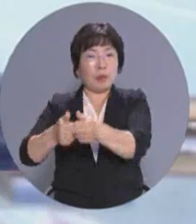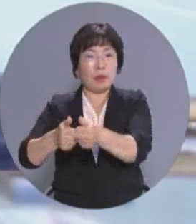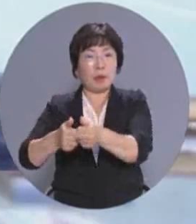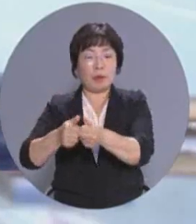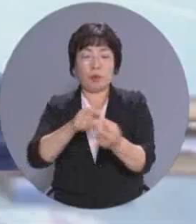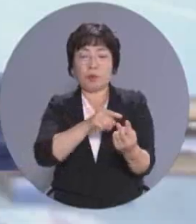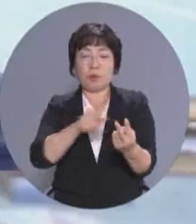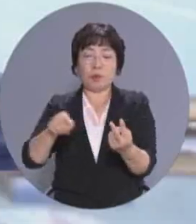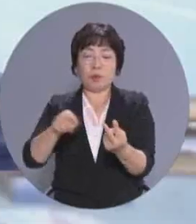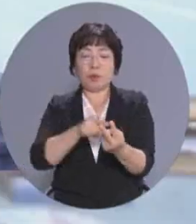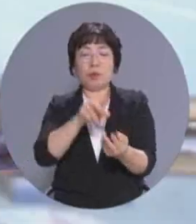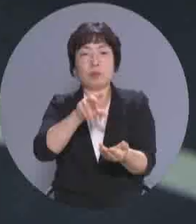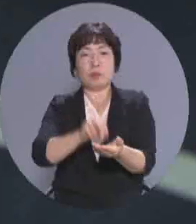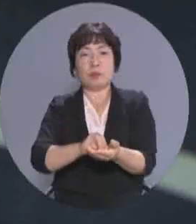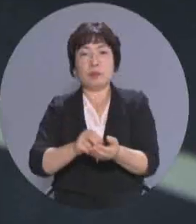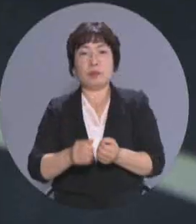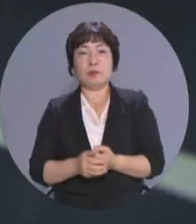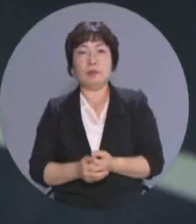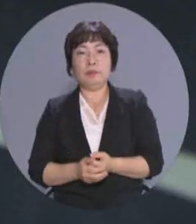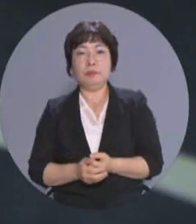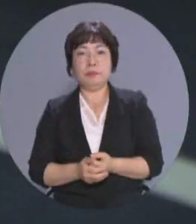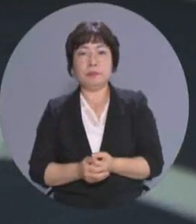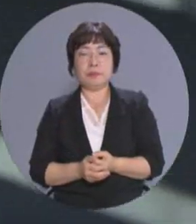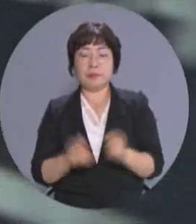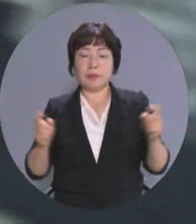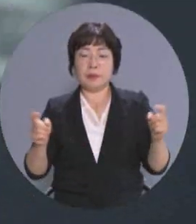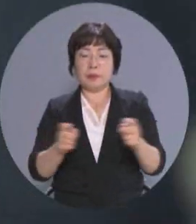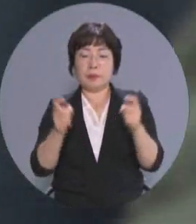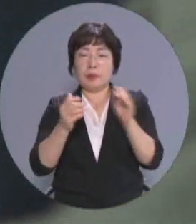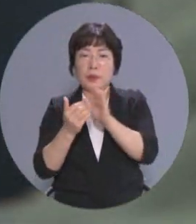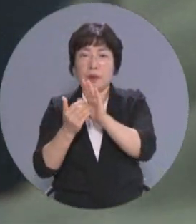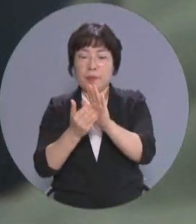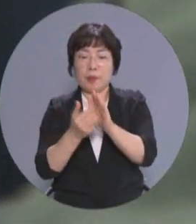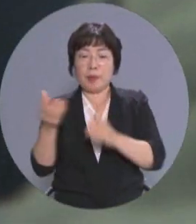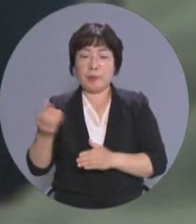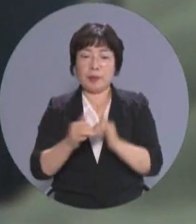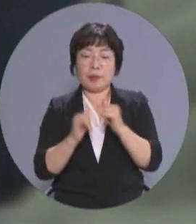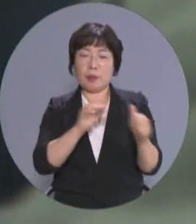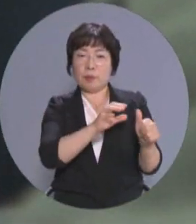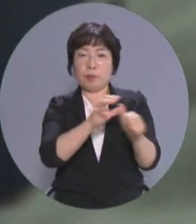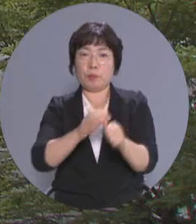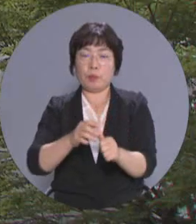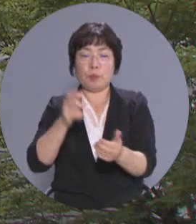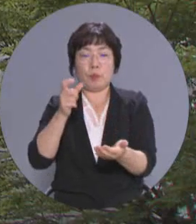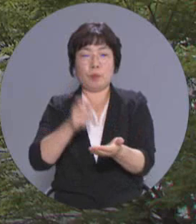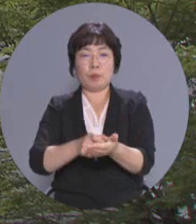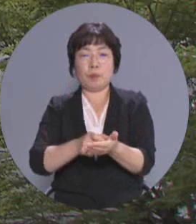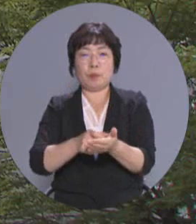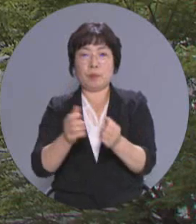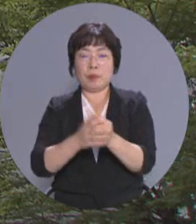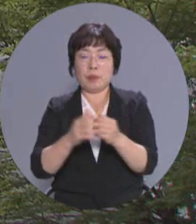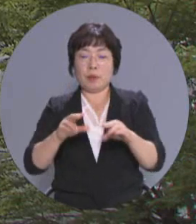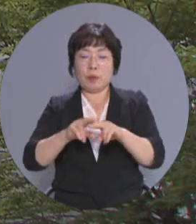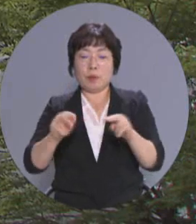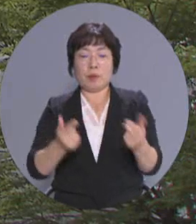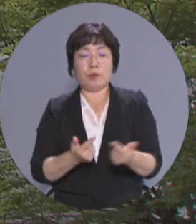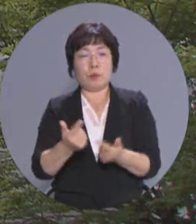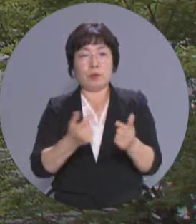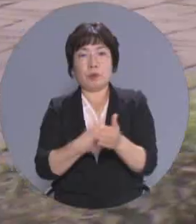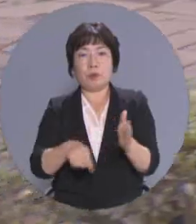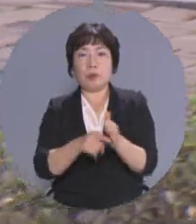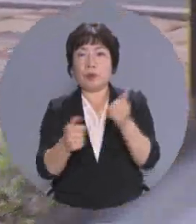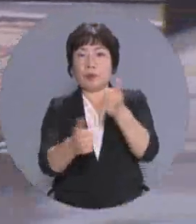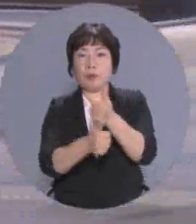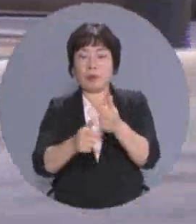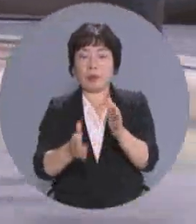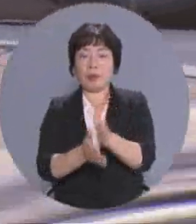적용을 받느냐 두 가지 문제인데 소모적인 분쟁을 막고 임차인 보호를 강화하기 위해 분쟁조정위원회 설치 등